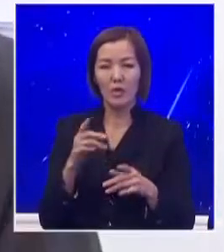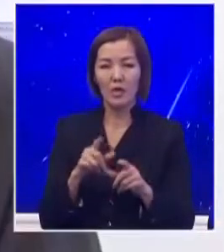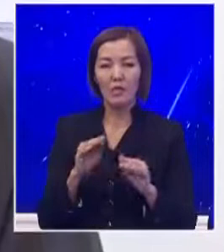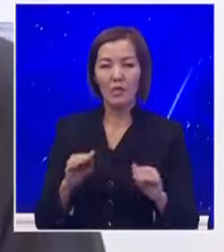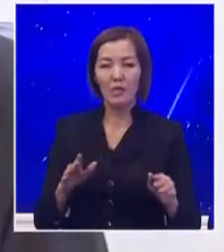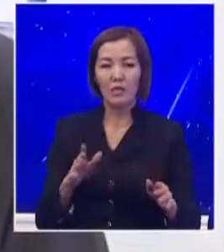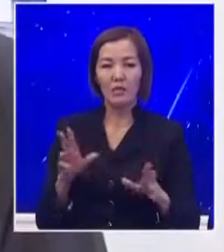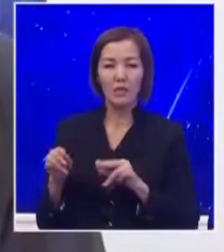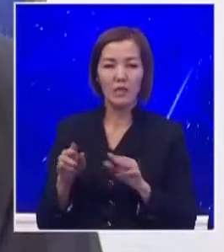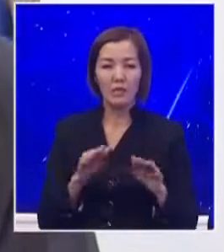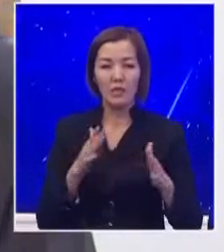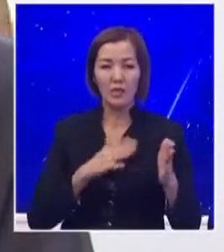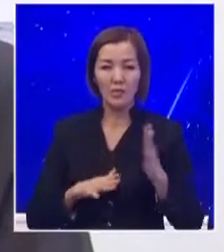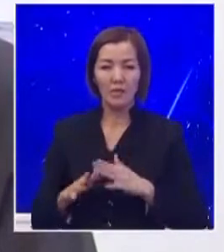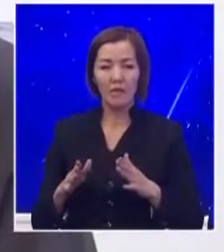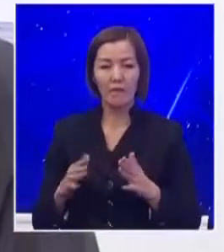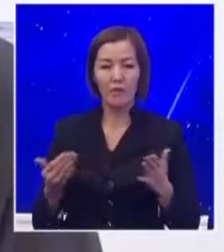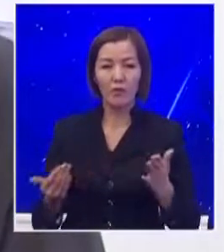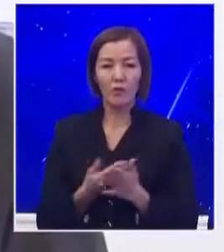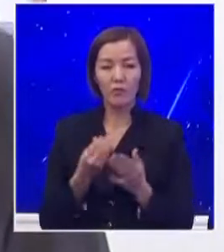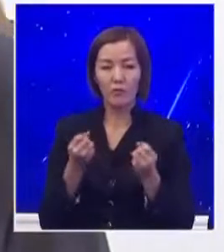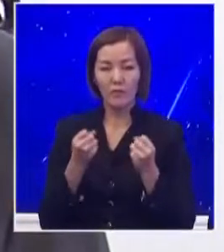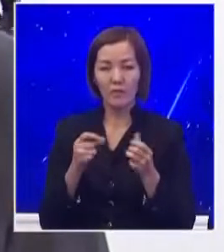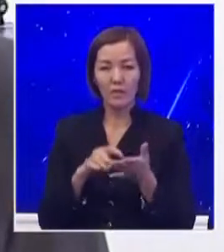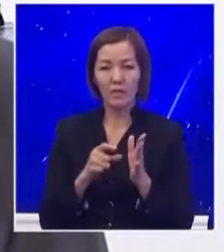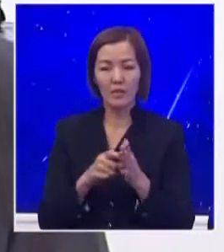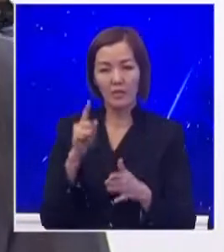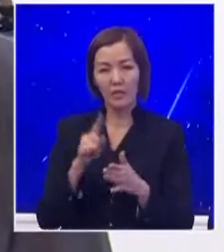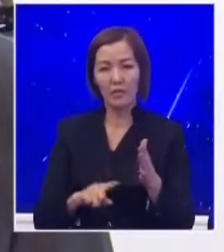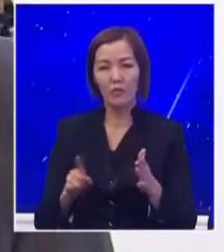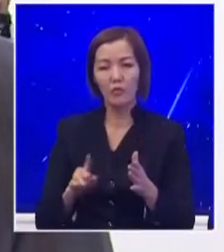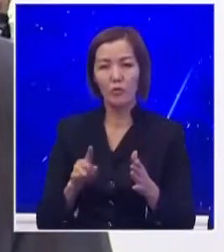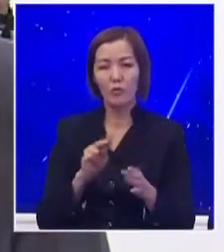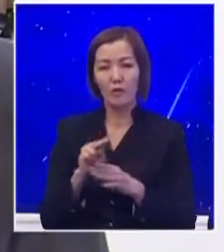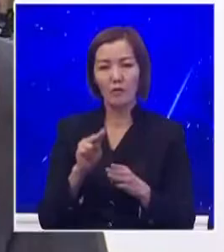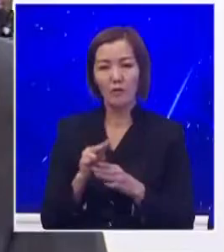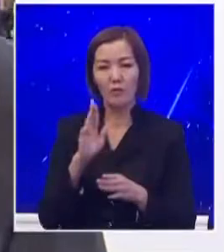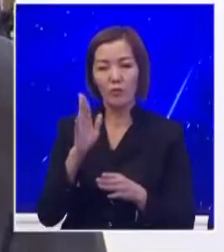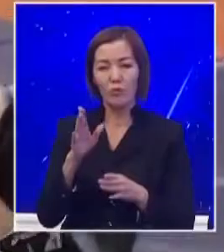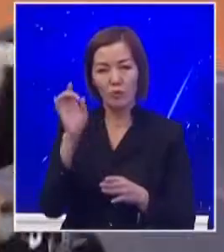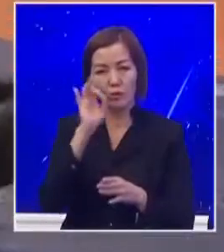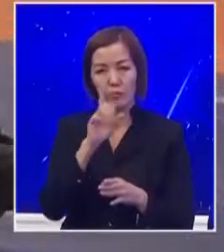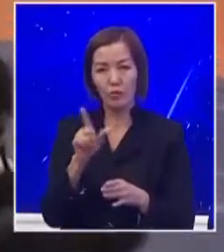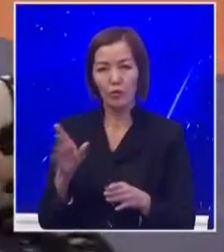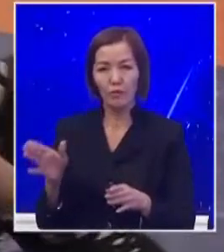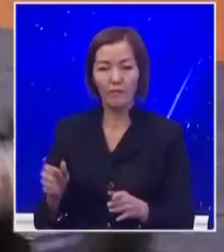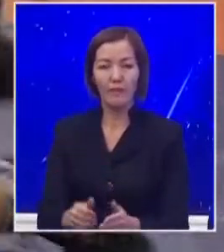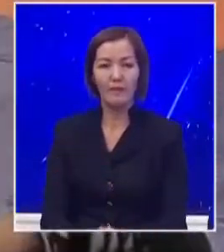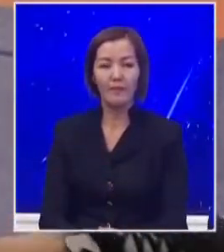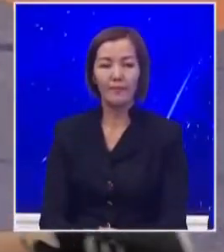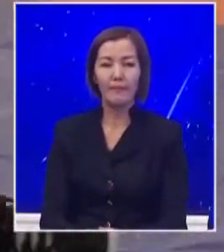дети счастливы, ведь у них появился замечательный зал. Надеюсь, здесь будем воспитывать будущих чемпионов.